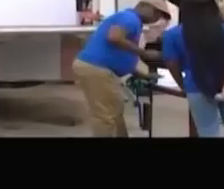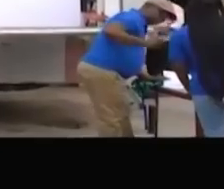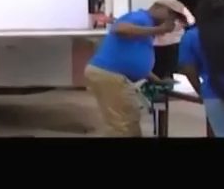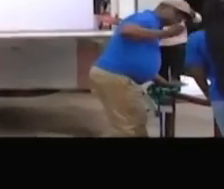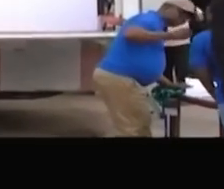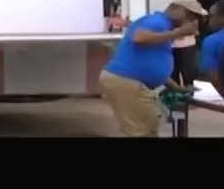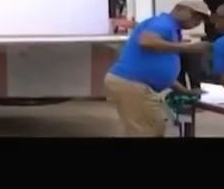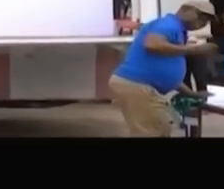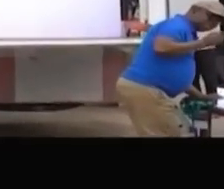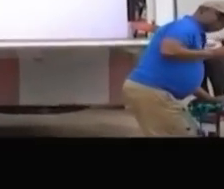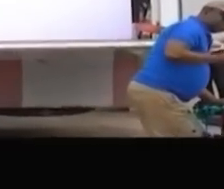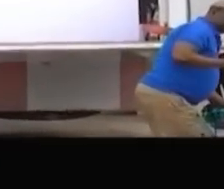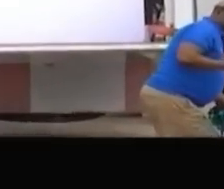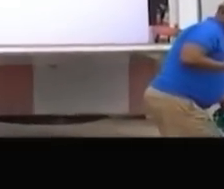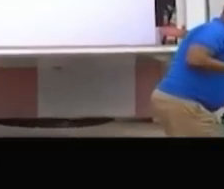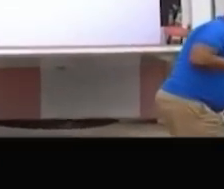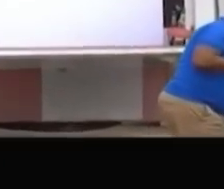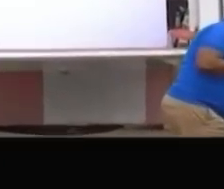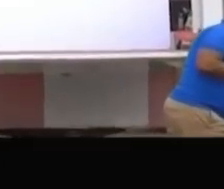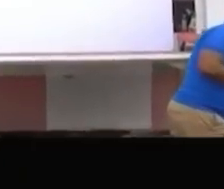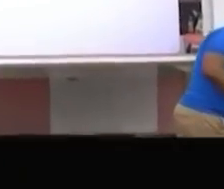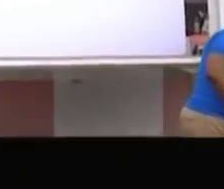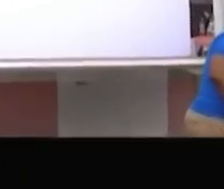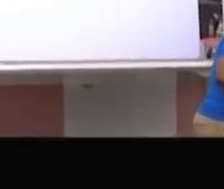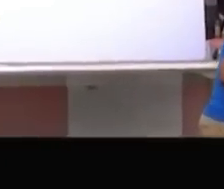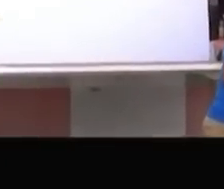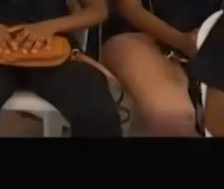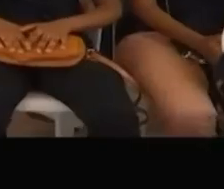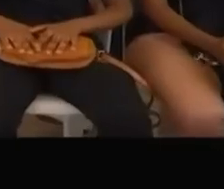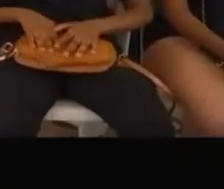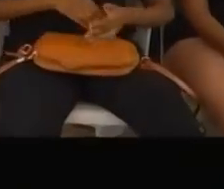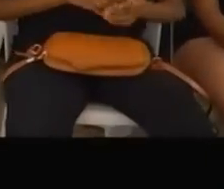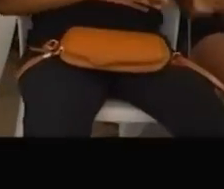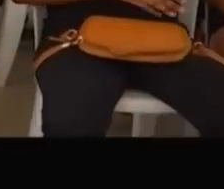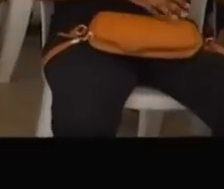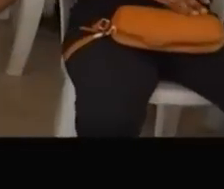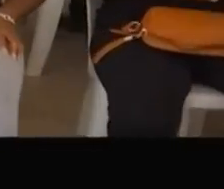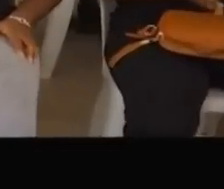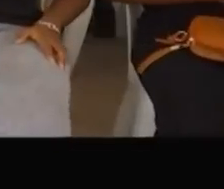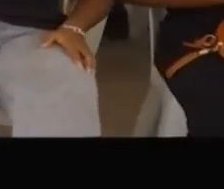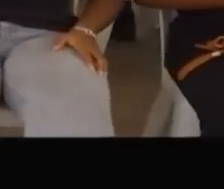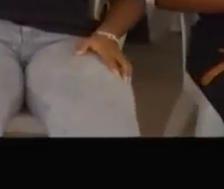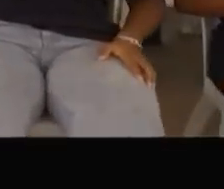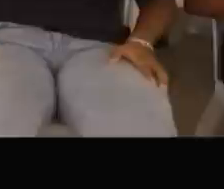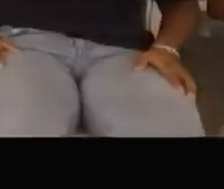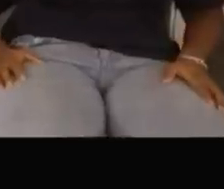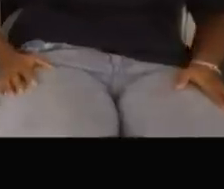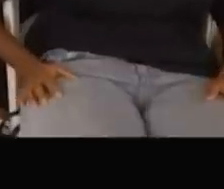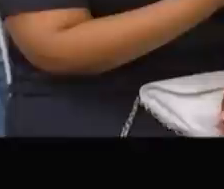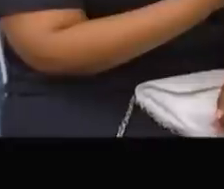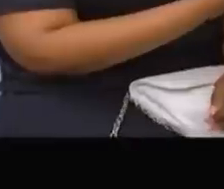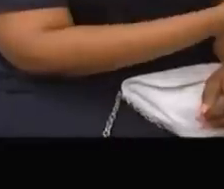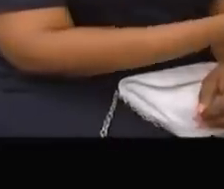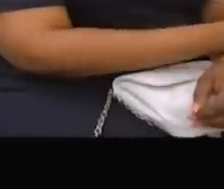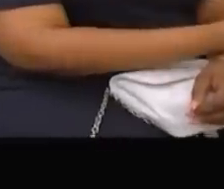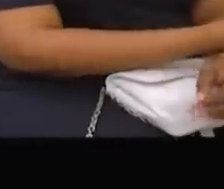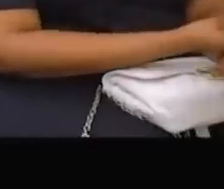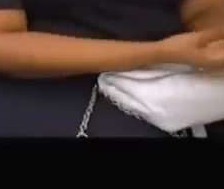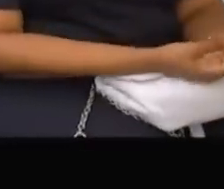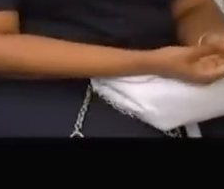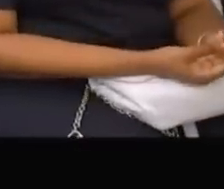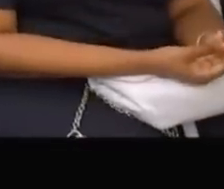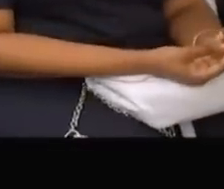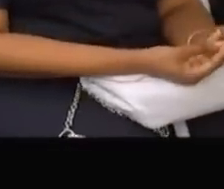seul objectif, faire partie de la grande famille Excellencia. Pas question pour eux de se jeter à l'eau sans la bénédiction et les encouragements